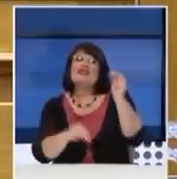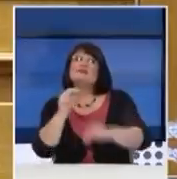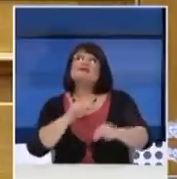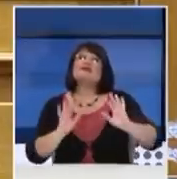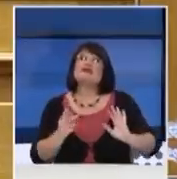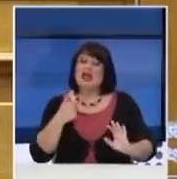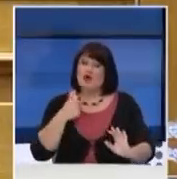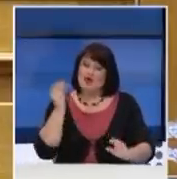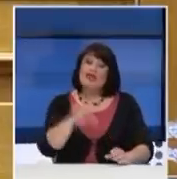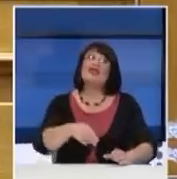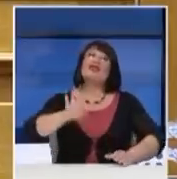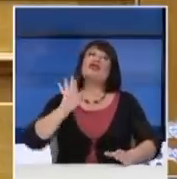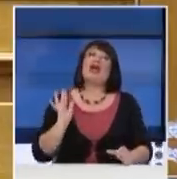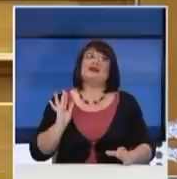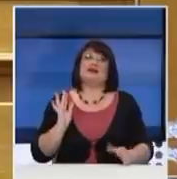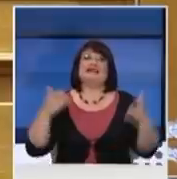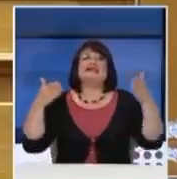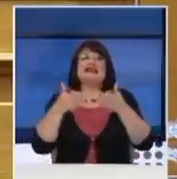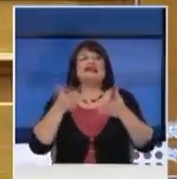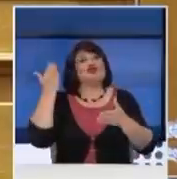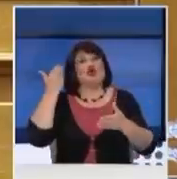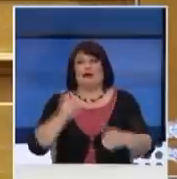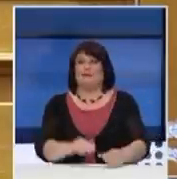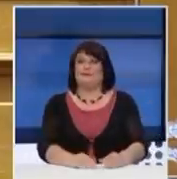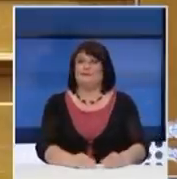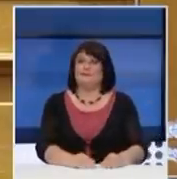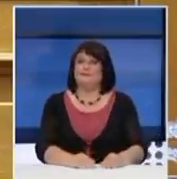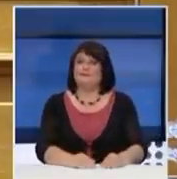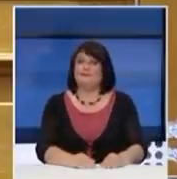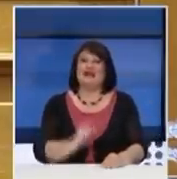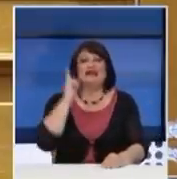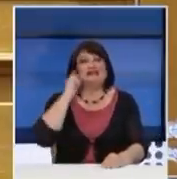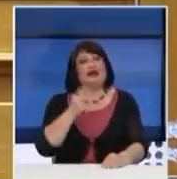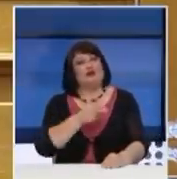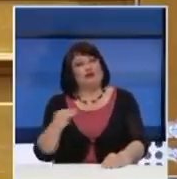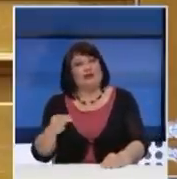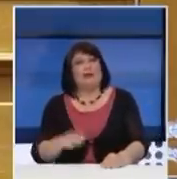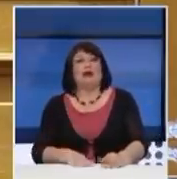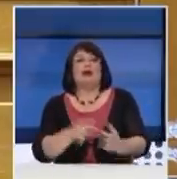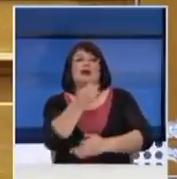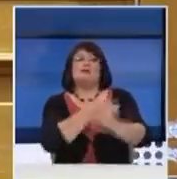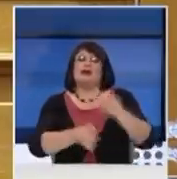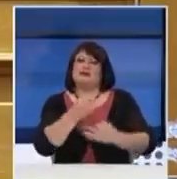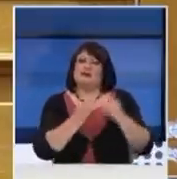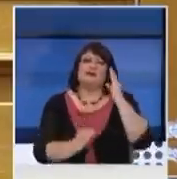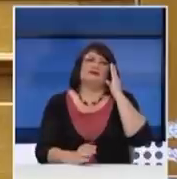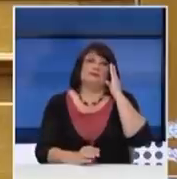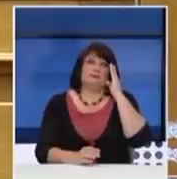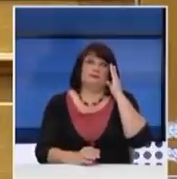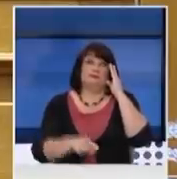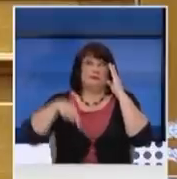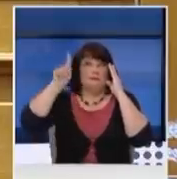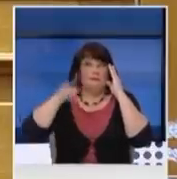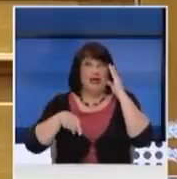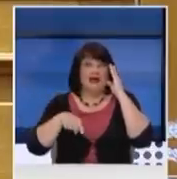τότε. Καταψήφισα εγώ. Ήμουν ο εισηγητής. Γιατί γνωρίζω καλά το θέμα. Είπατε λοιπόν, εδώ και μερικές μέρες